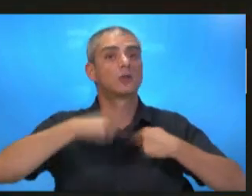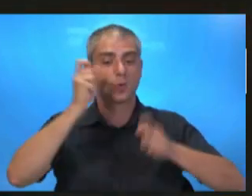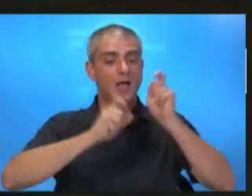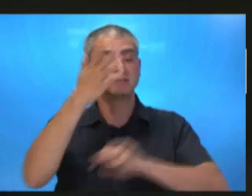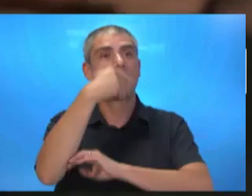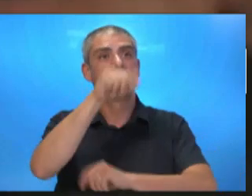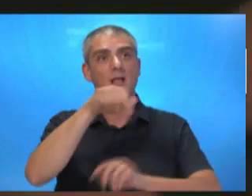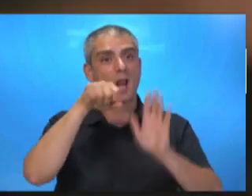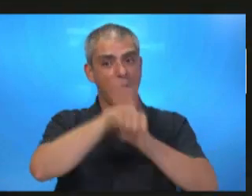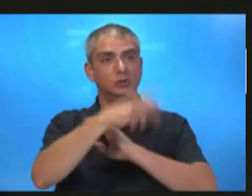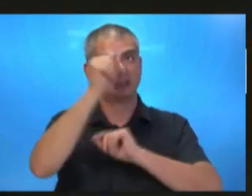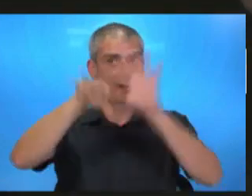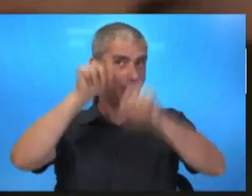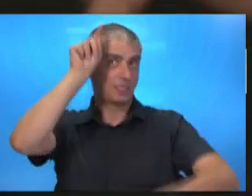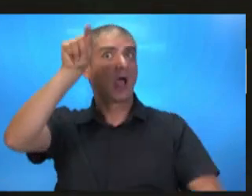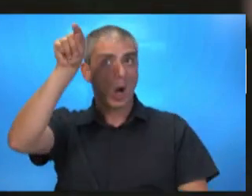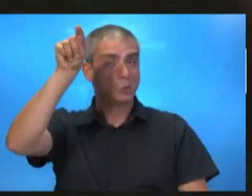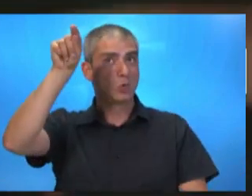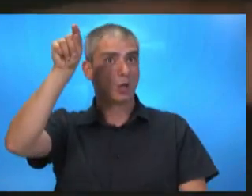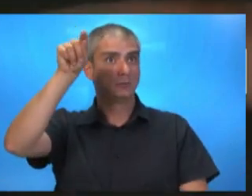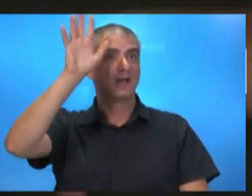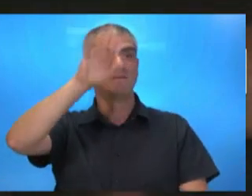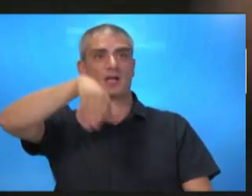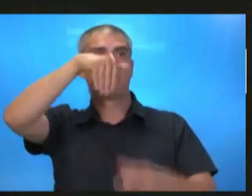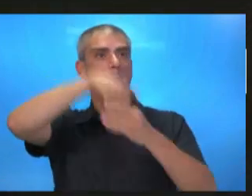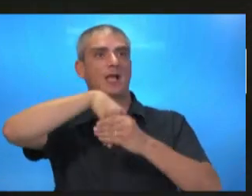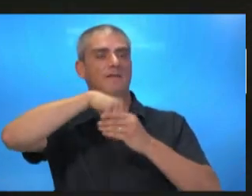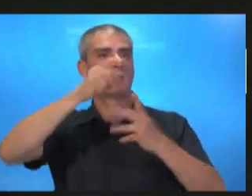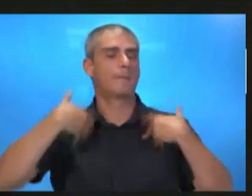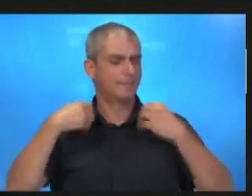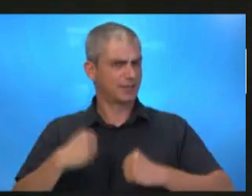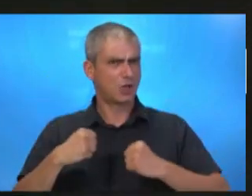להשקיע אותם בהתנחלויות וגם בקרב מה שנקרא ביטחון.